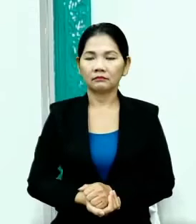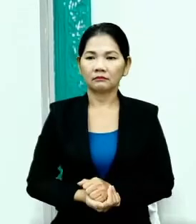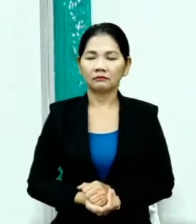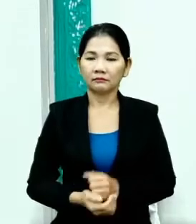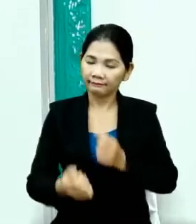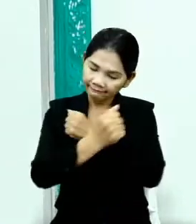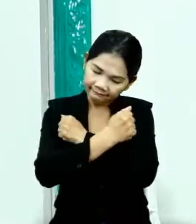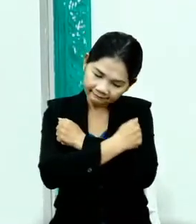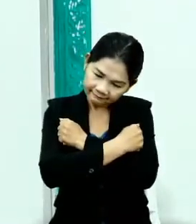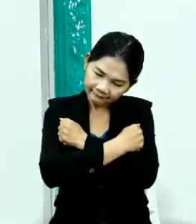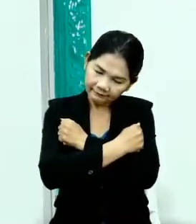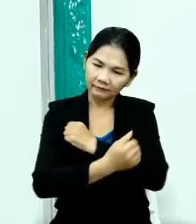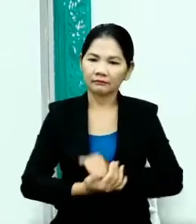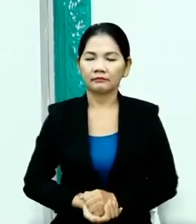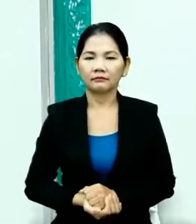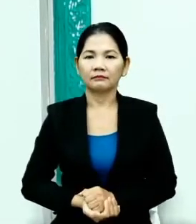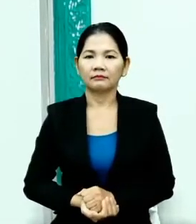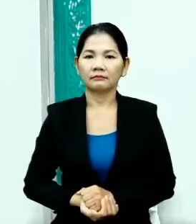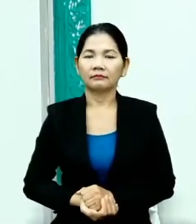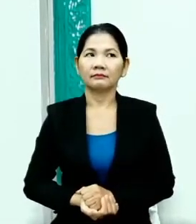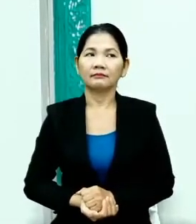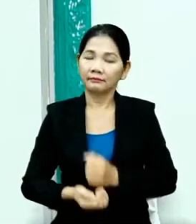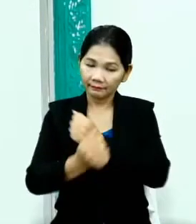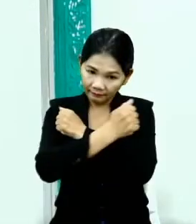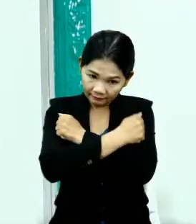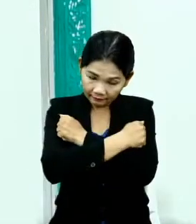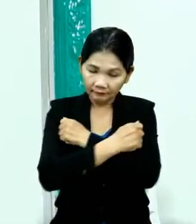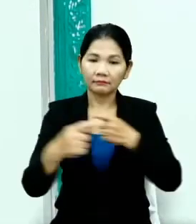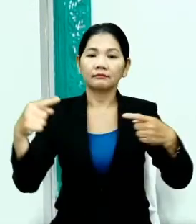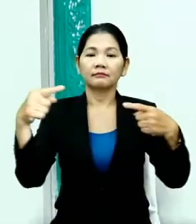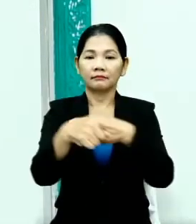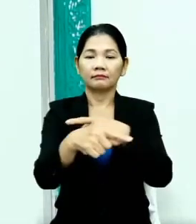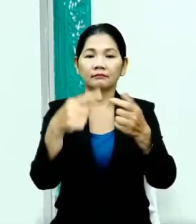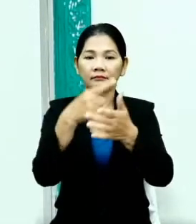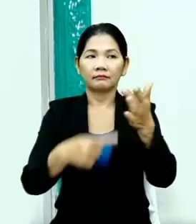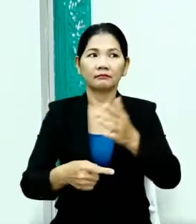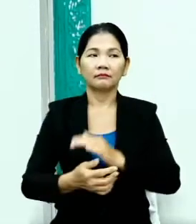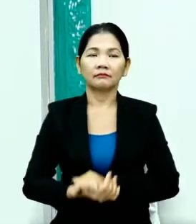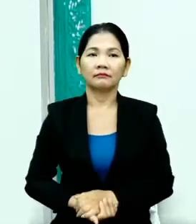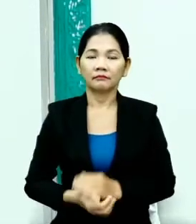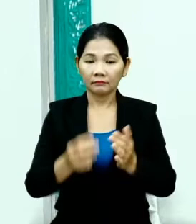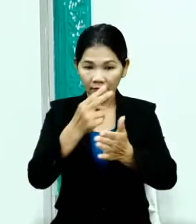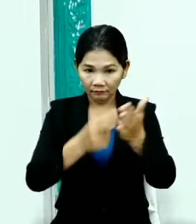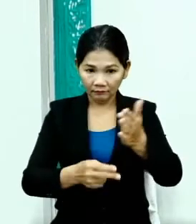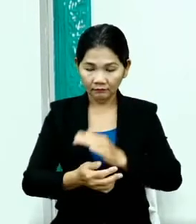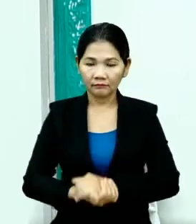cứ sờ lành. Chà, ta sờ lành tôi đang vậy con.